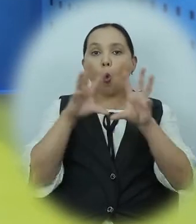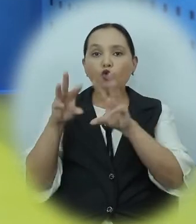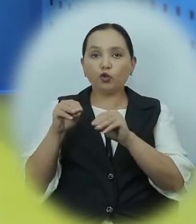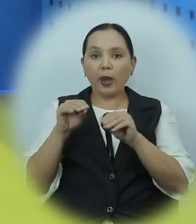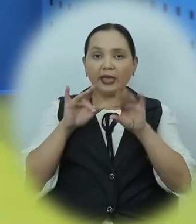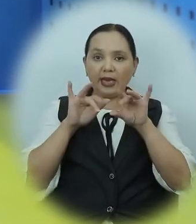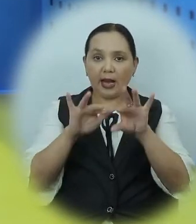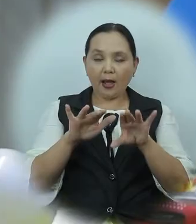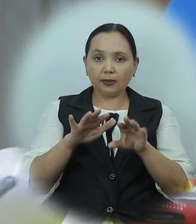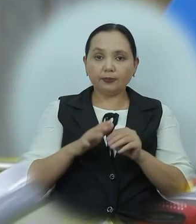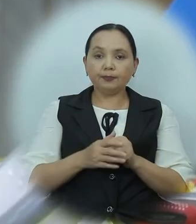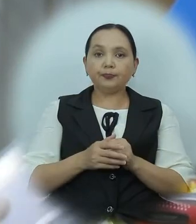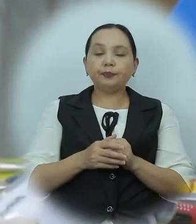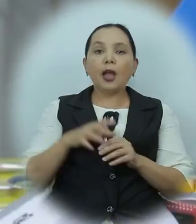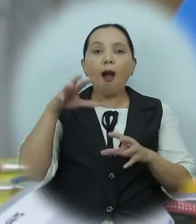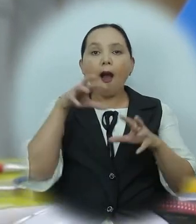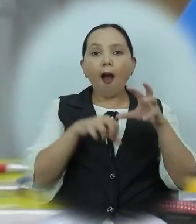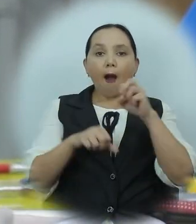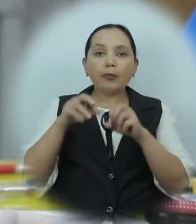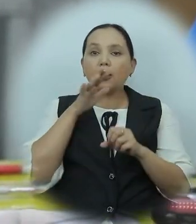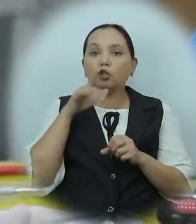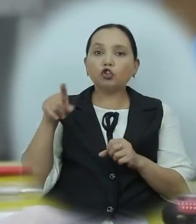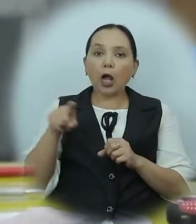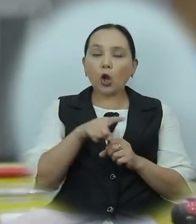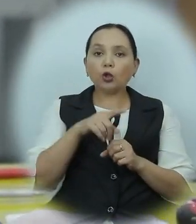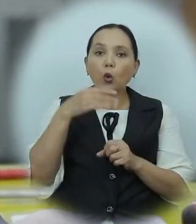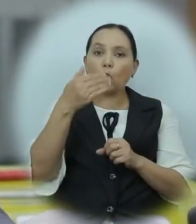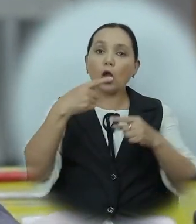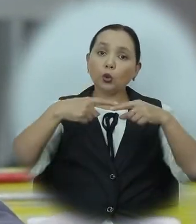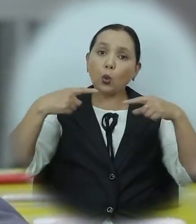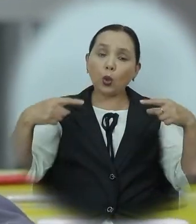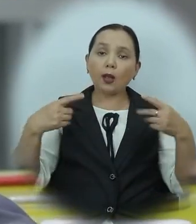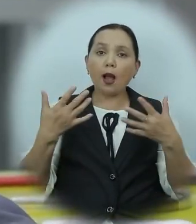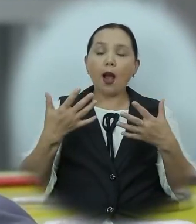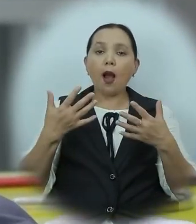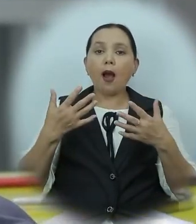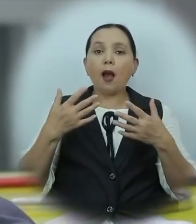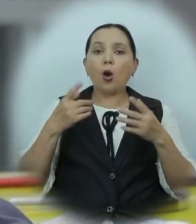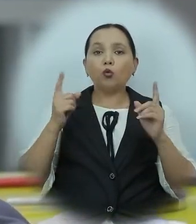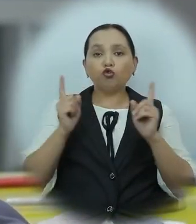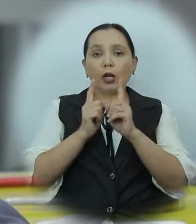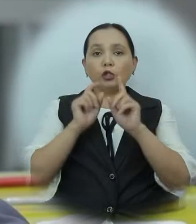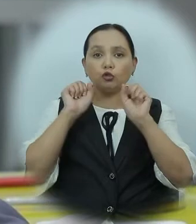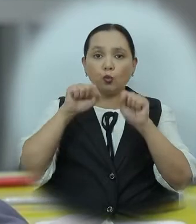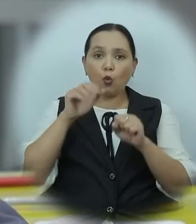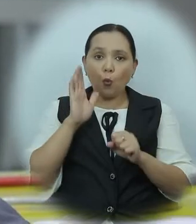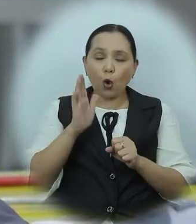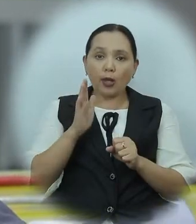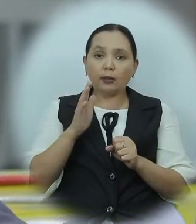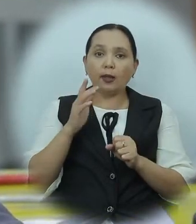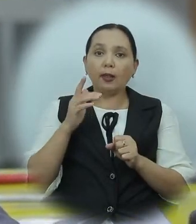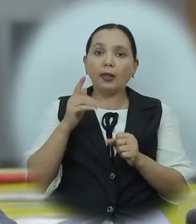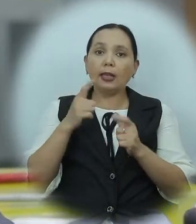deyiladi. Ta'mirlash jarayonida unda turli xildagi buzuqning nuqsonlarini uchratishingiz mumkin ekan.